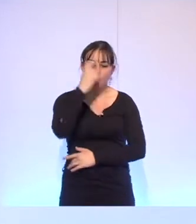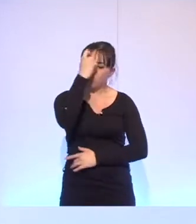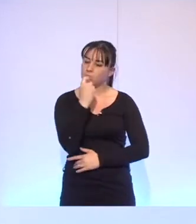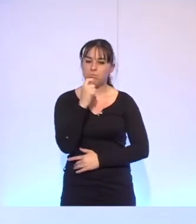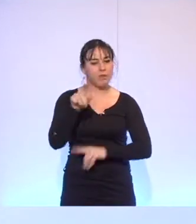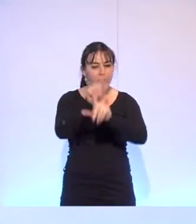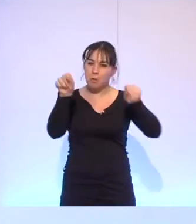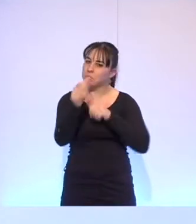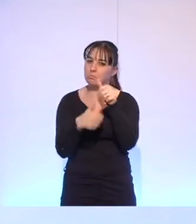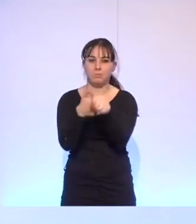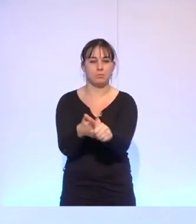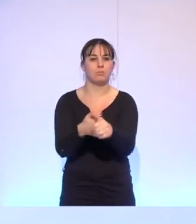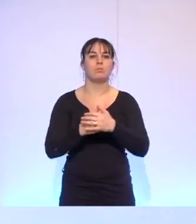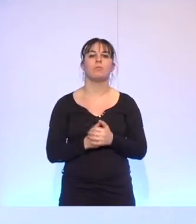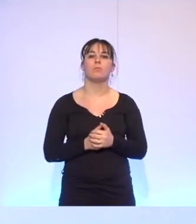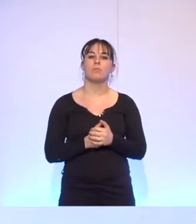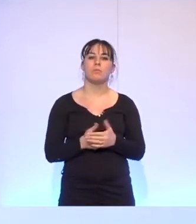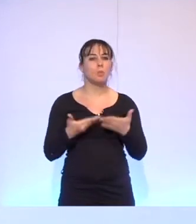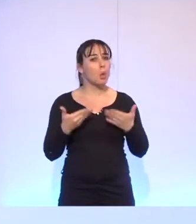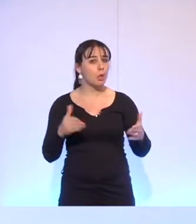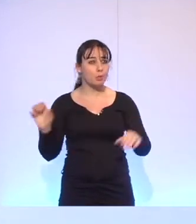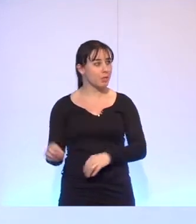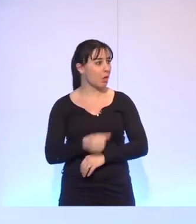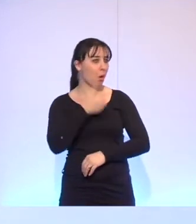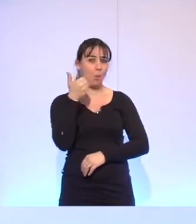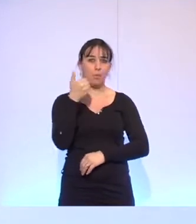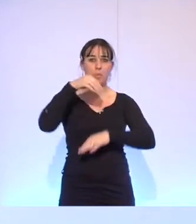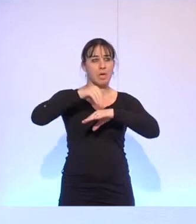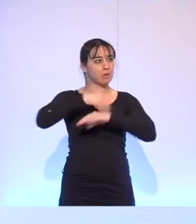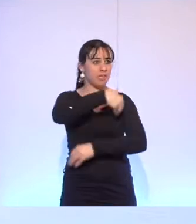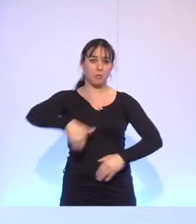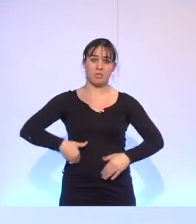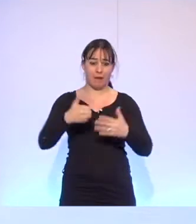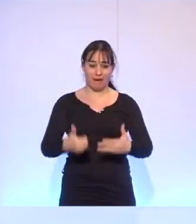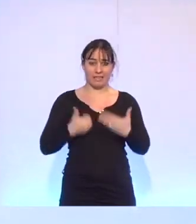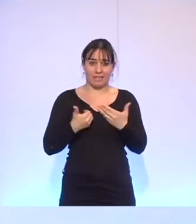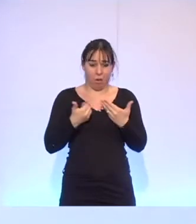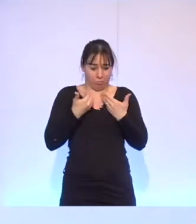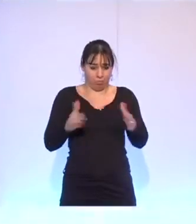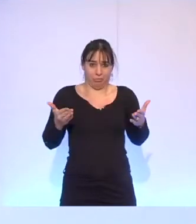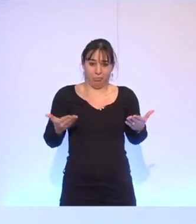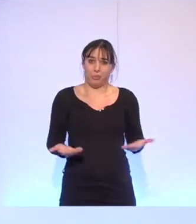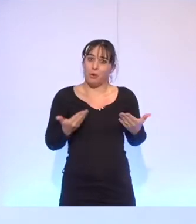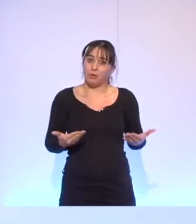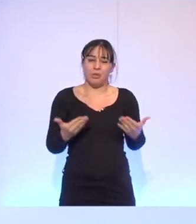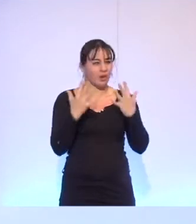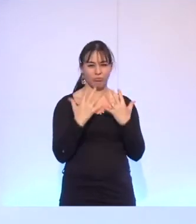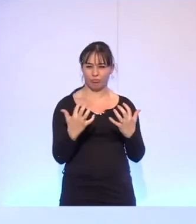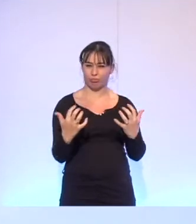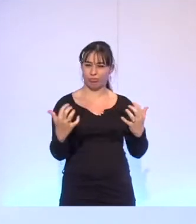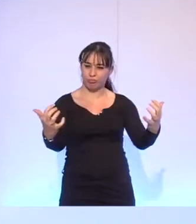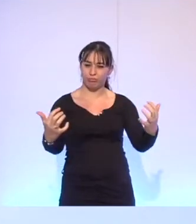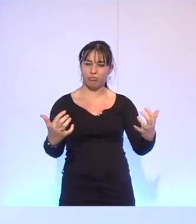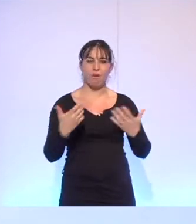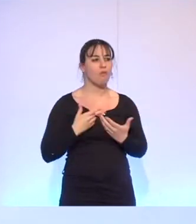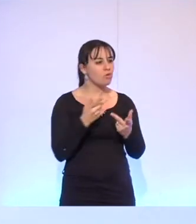Aujourd'hui, devant vous, en ce premier conseil municipal du mandat qui s'ouvre, je tiens à dire solennellement à